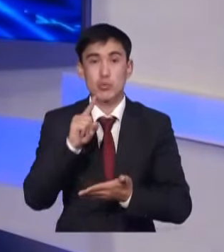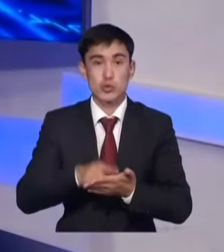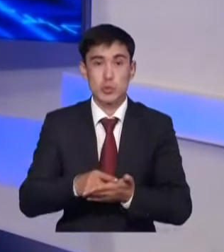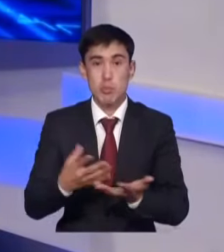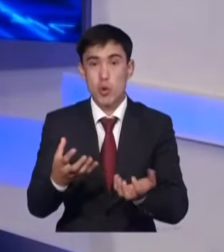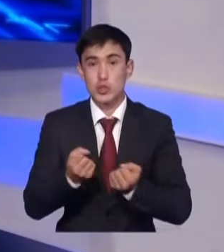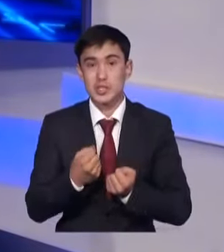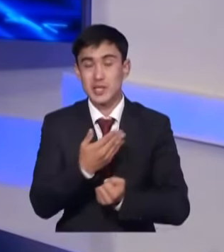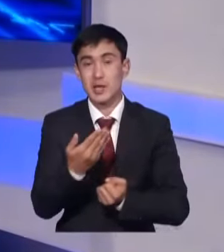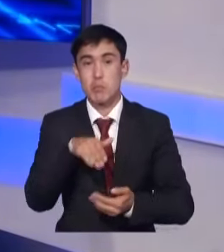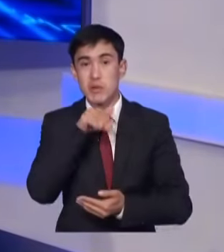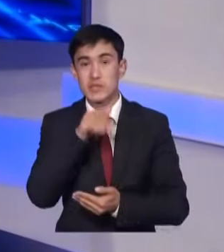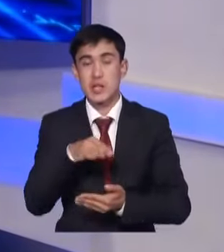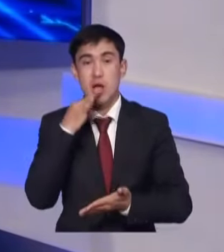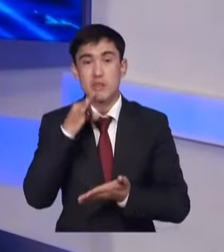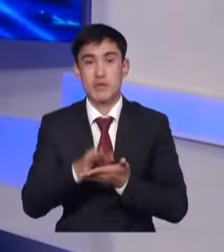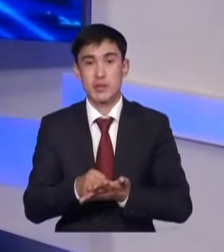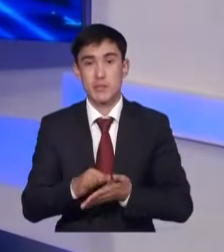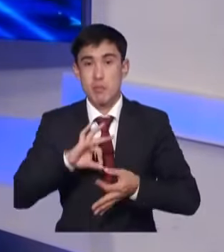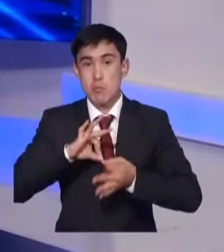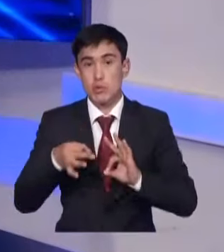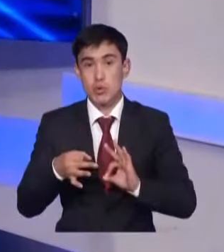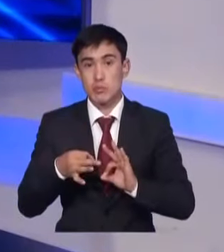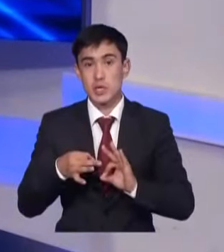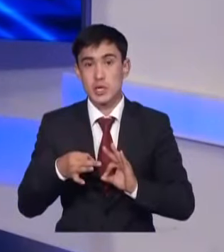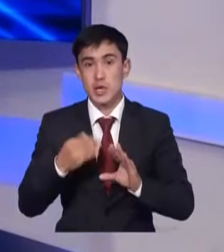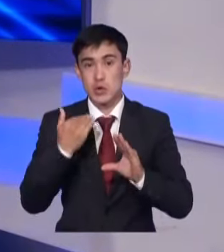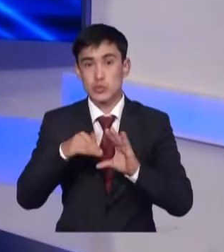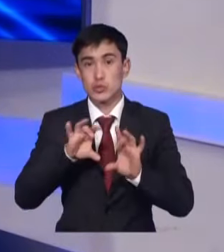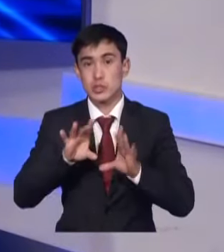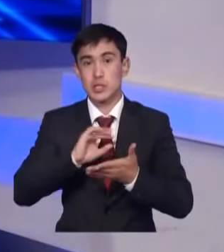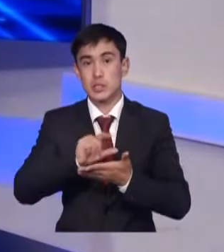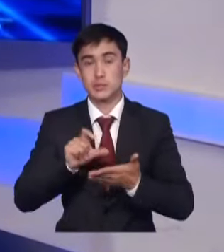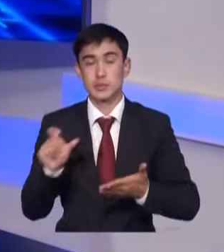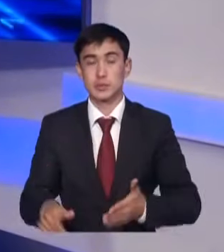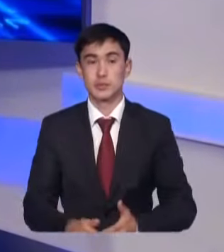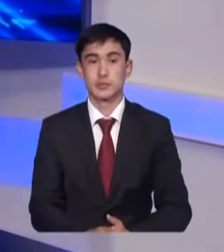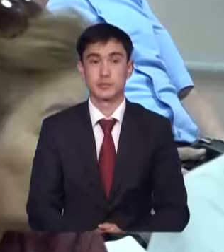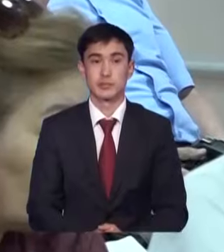и получили на них профессиональные ответы. Подробнее в сюжете Гульназ Мустафы.